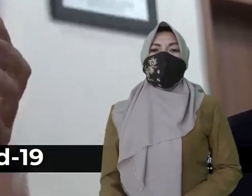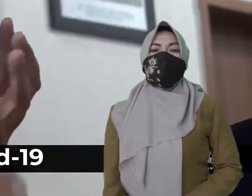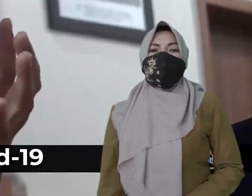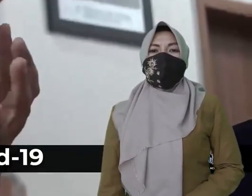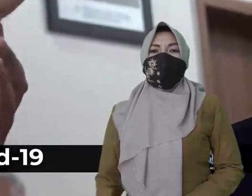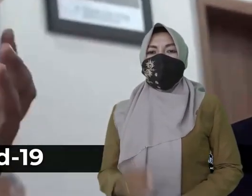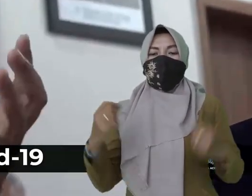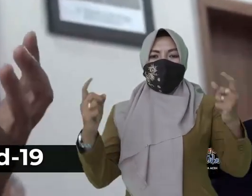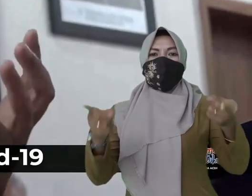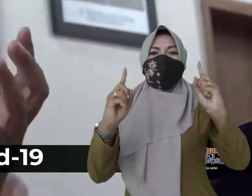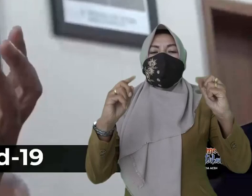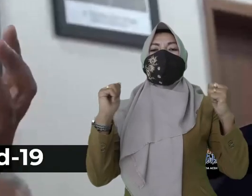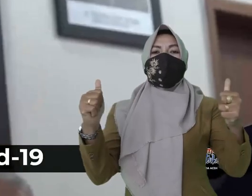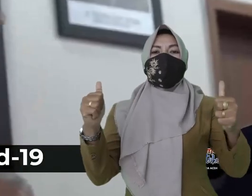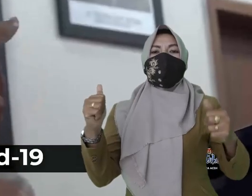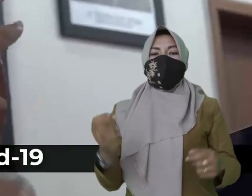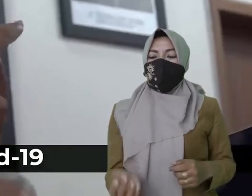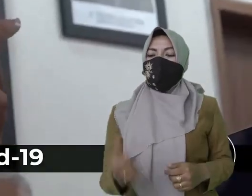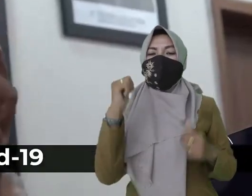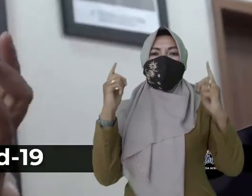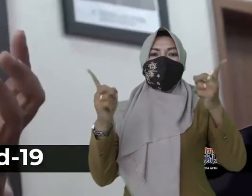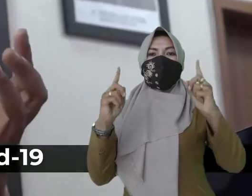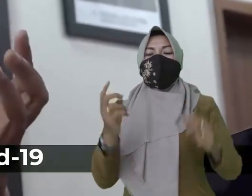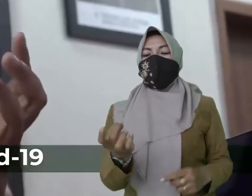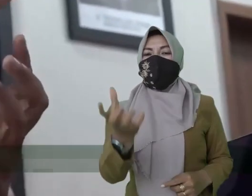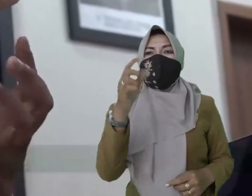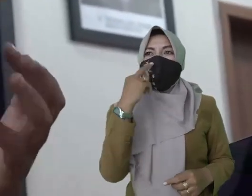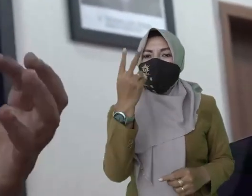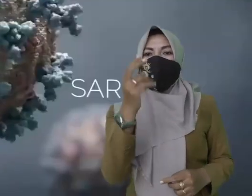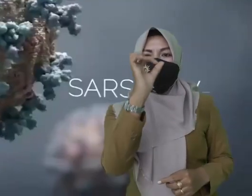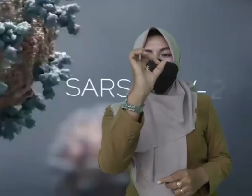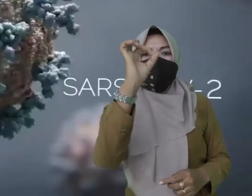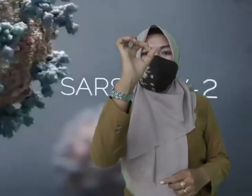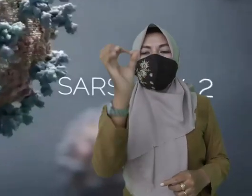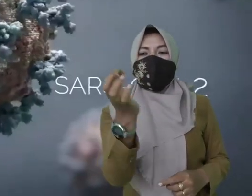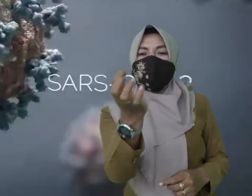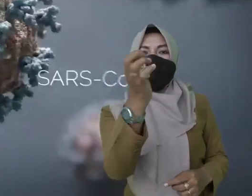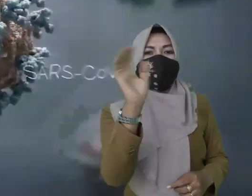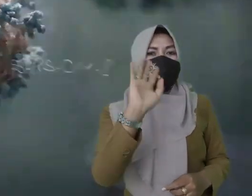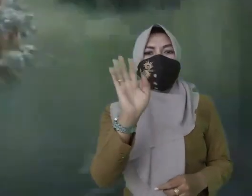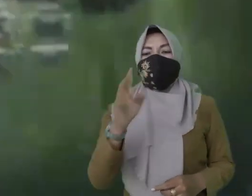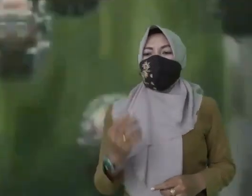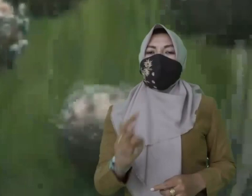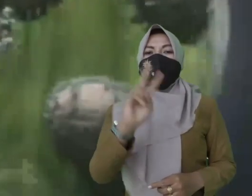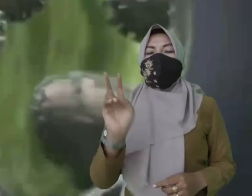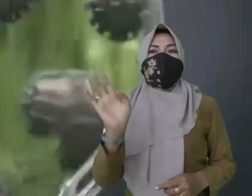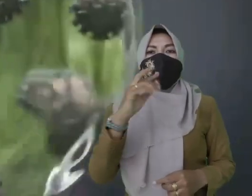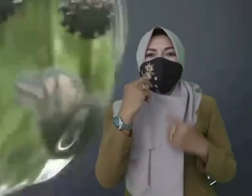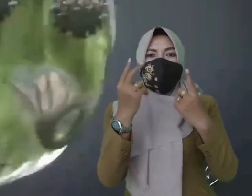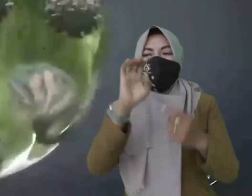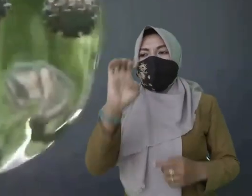virus corona ini, sangat hebat. Virusnya sangat kecil, tidak bisa dilihat dengan mikroskop biasa, ada